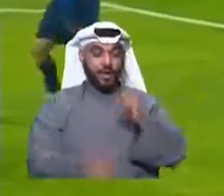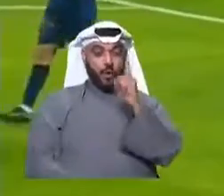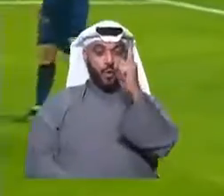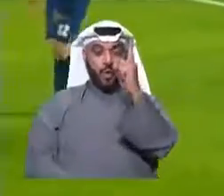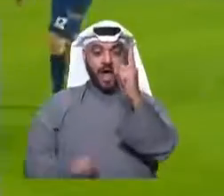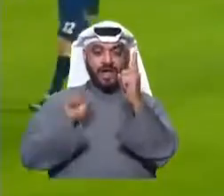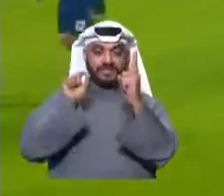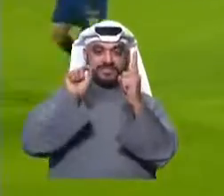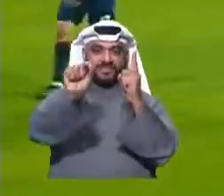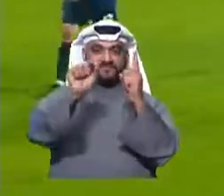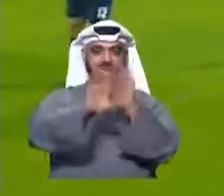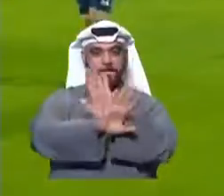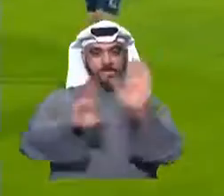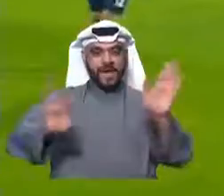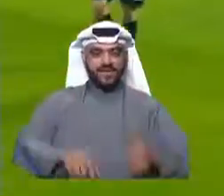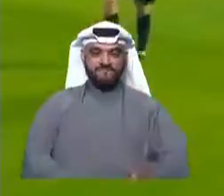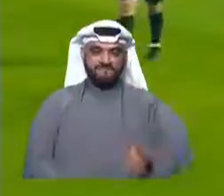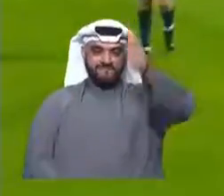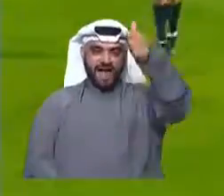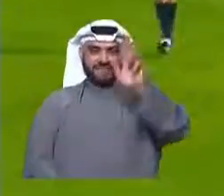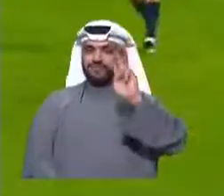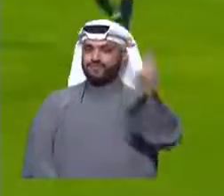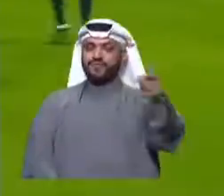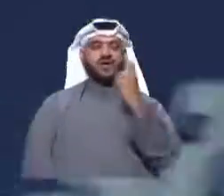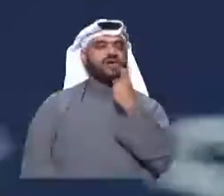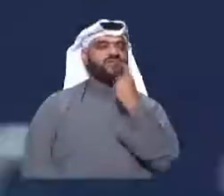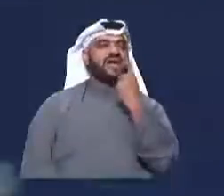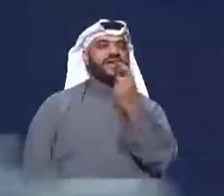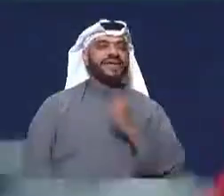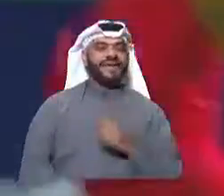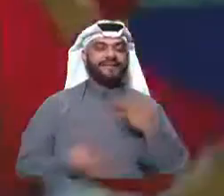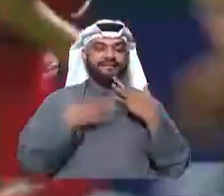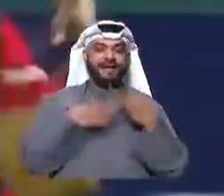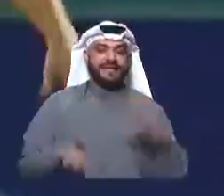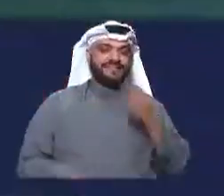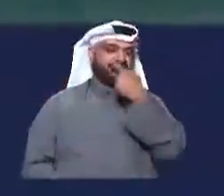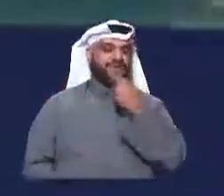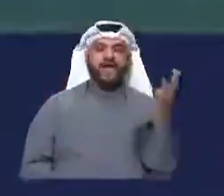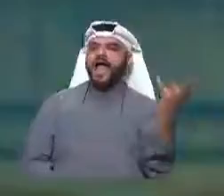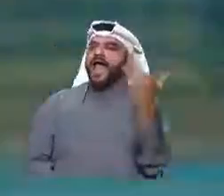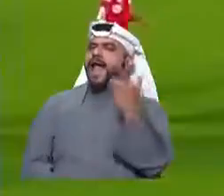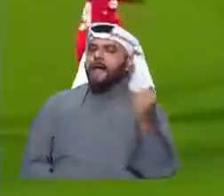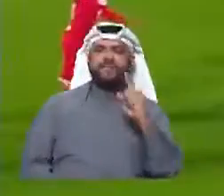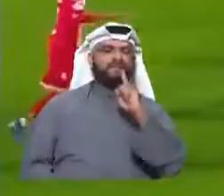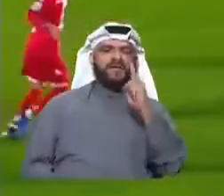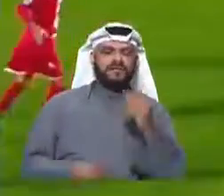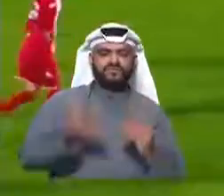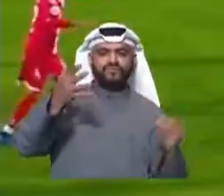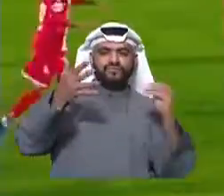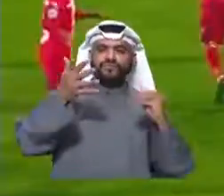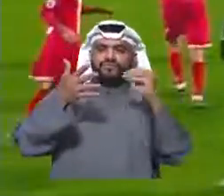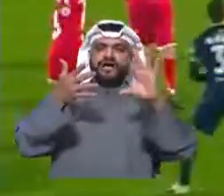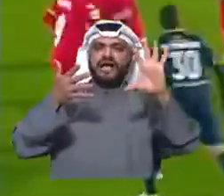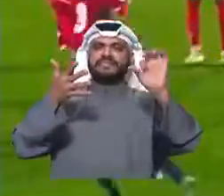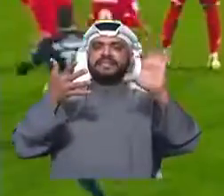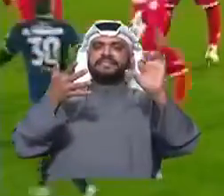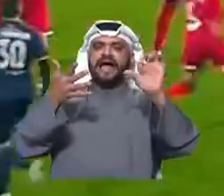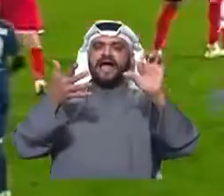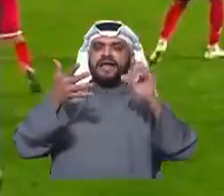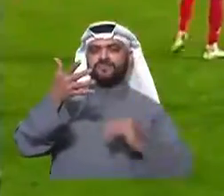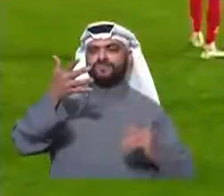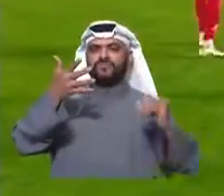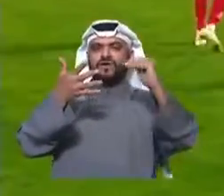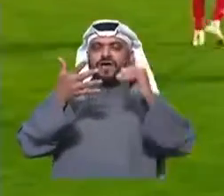اللاعب برنارد هنري في الدقيقة 27، وبهذا الانتصار رفع الفحيل رصيده إلى 9 نقاط، ارتقى بها إلى